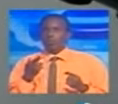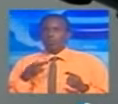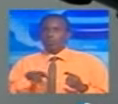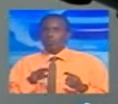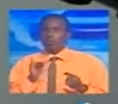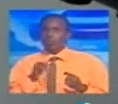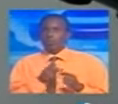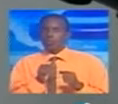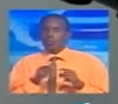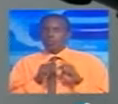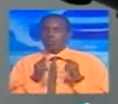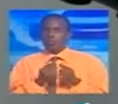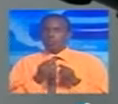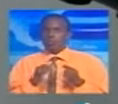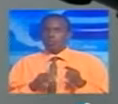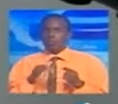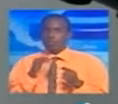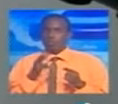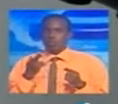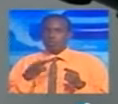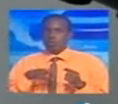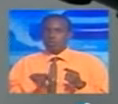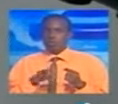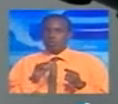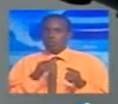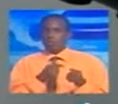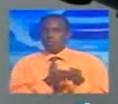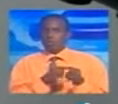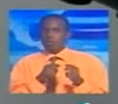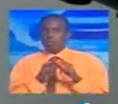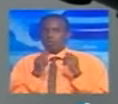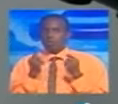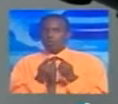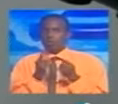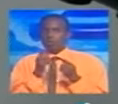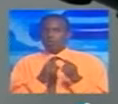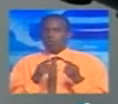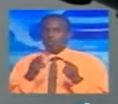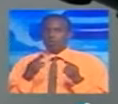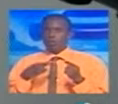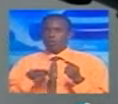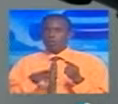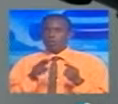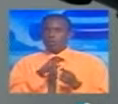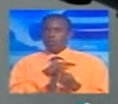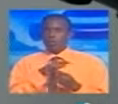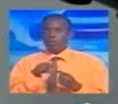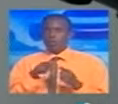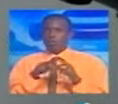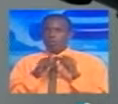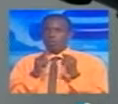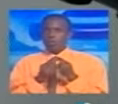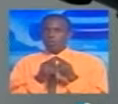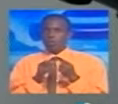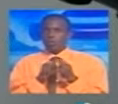nous avons bénéficié du renforcement des équipements médicaux au sein de notre structure. Nous avons depuis un certain